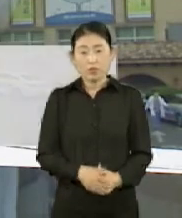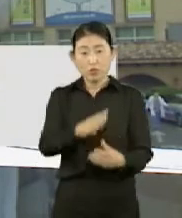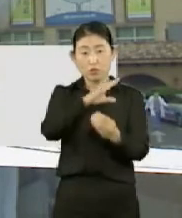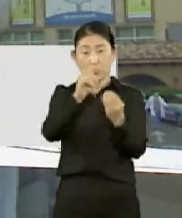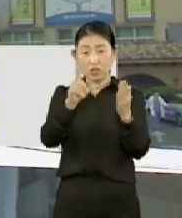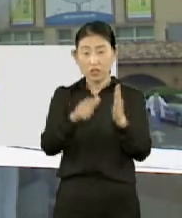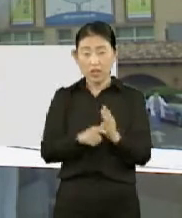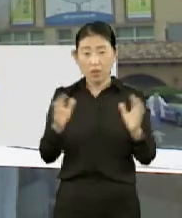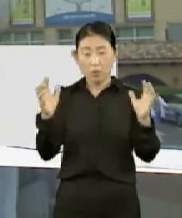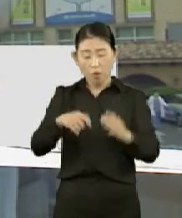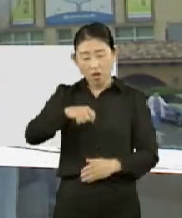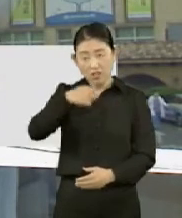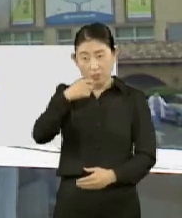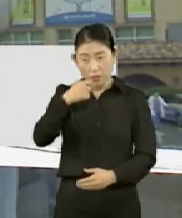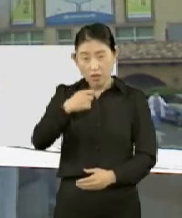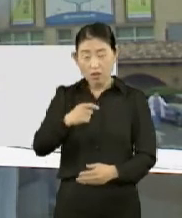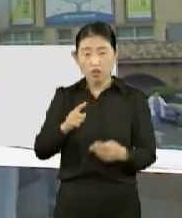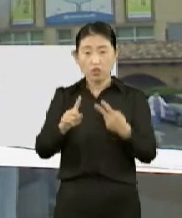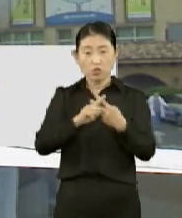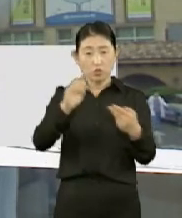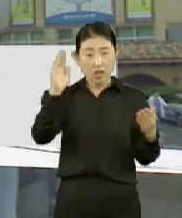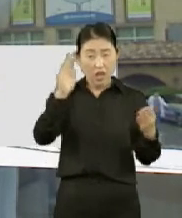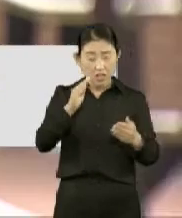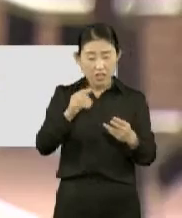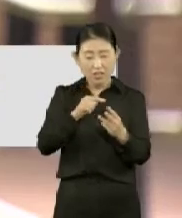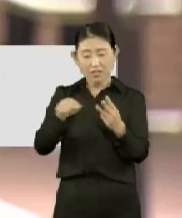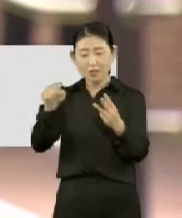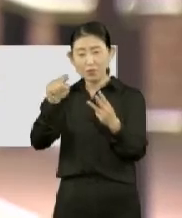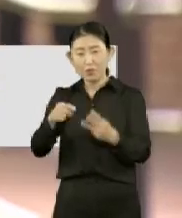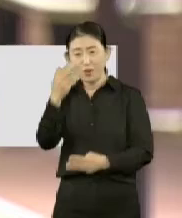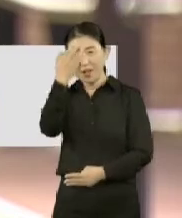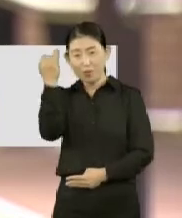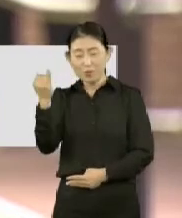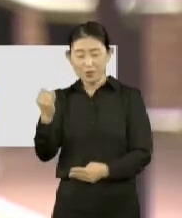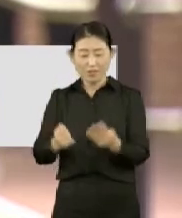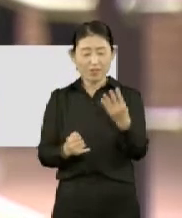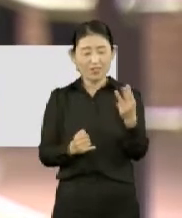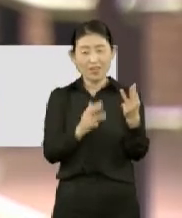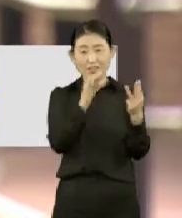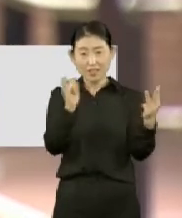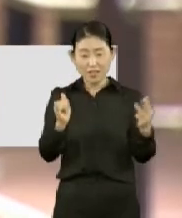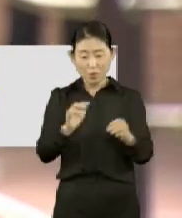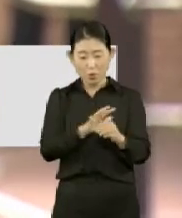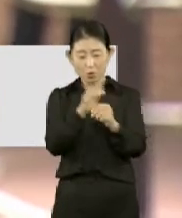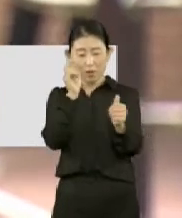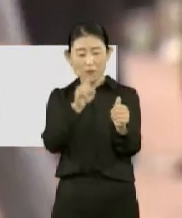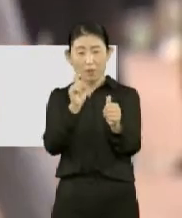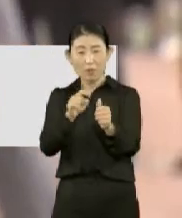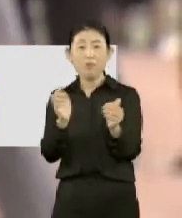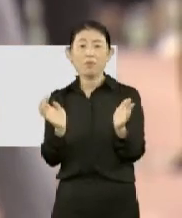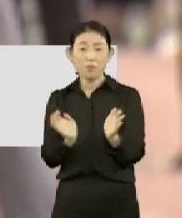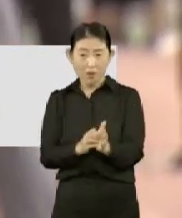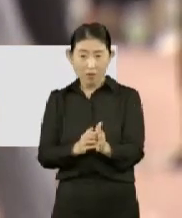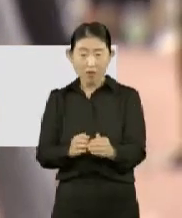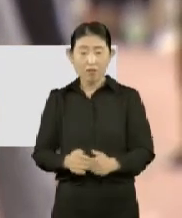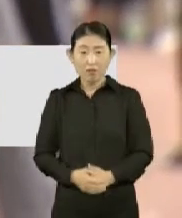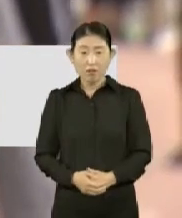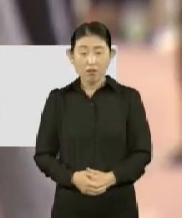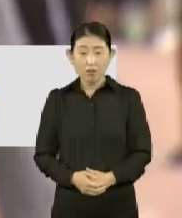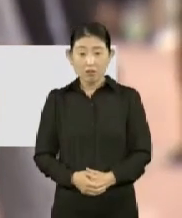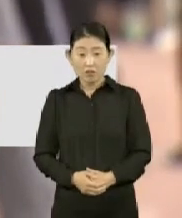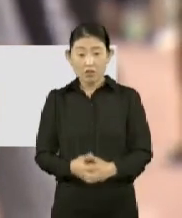추석 명절에 함께 식사를 한 여중생과 그의 삼촌과 할머니 등 일가족 3명이 잇따라 코로나19에 확진된 데